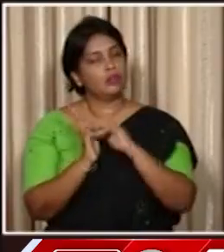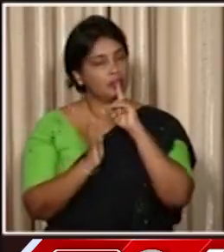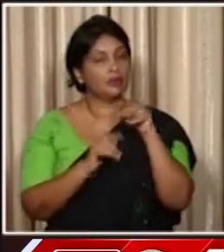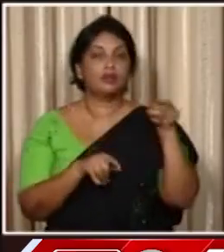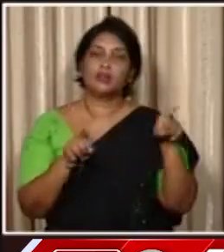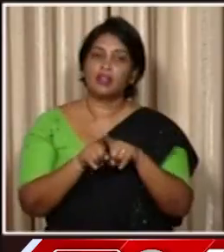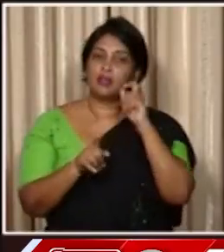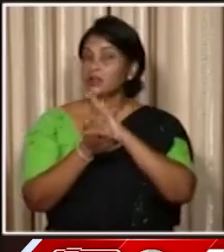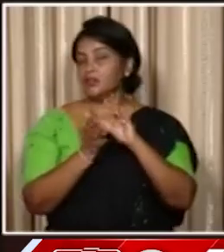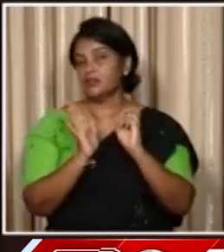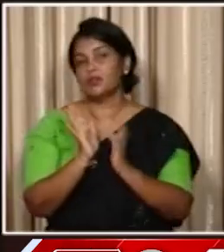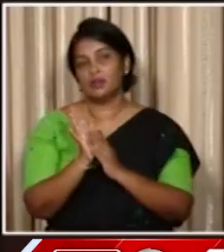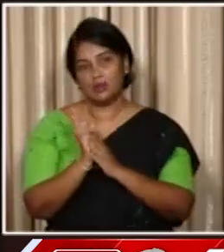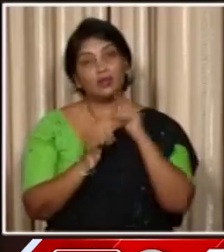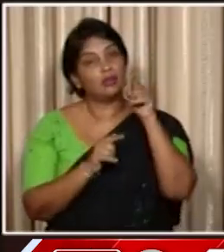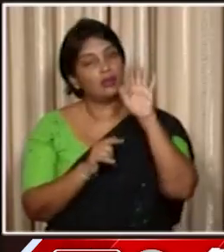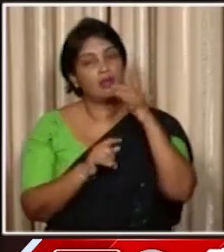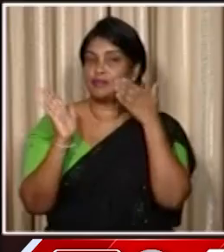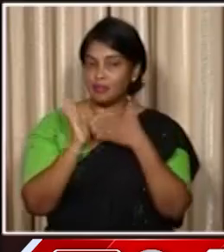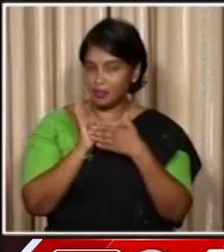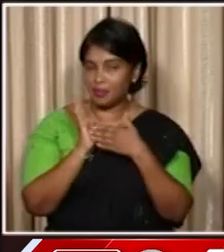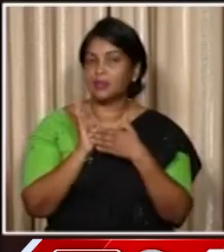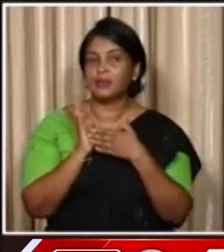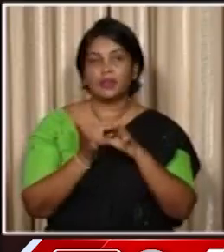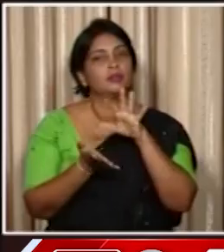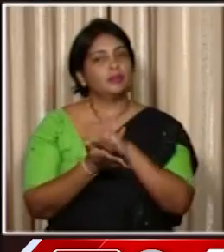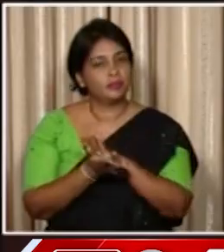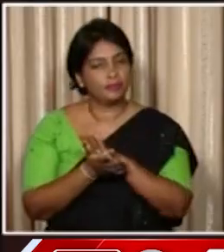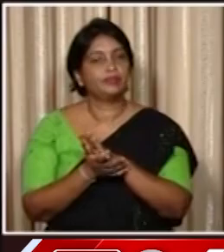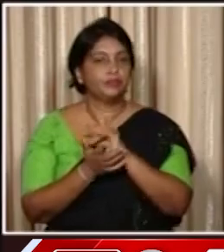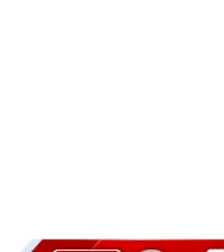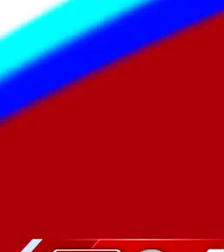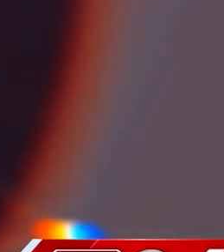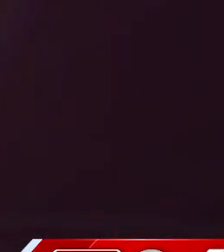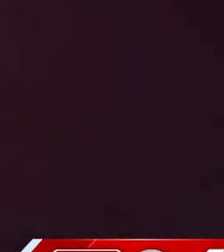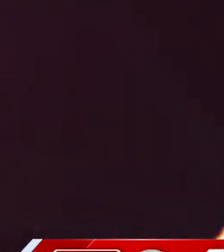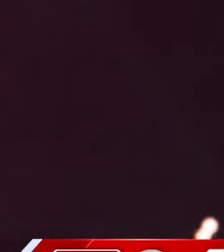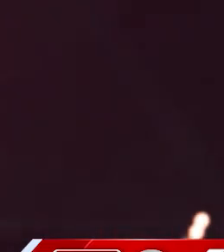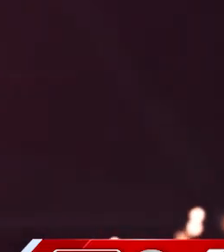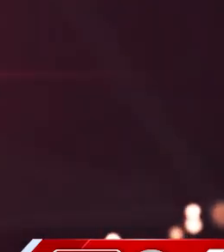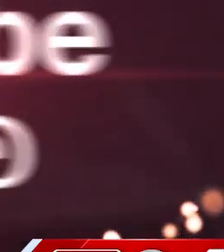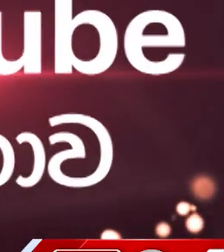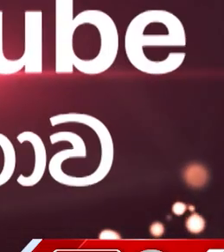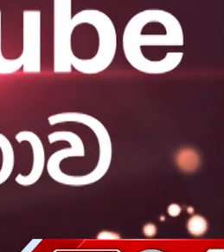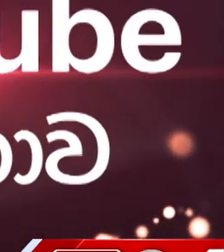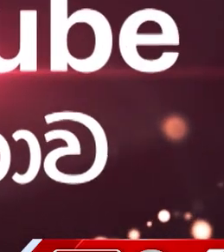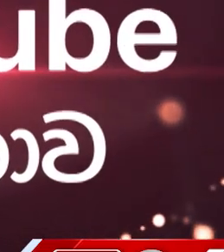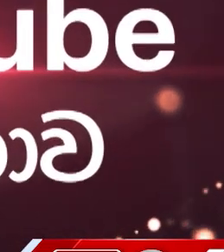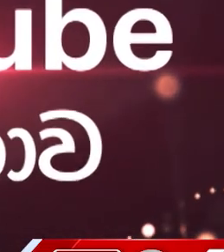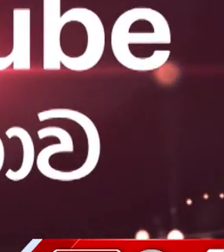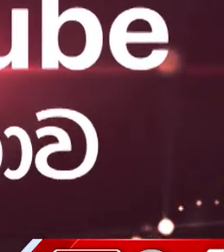ඒ අනුව මහජන උපදෙස් කොමිසම ඔවුන්ගේ යෝජනාවට සඳහා තීරණය ගනී කියන එක අපි බලාපොරොත්තු වෙනවා. අද දෙරණ